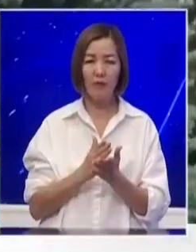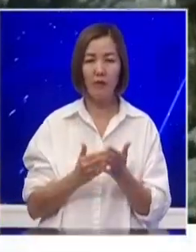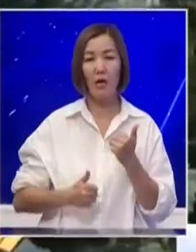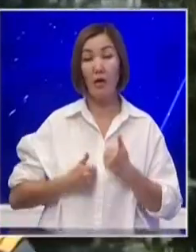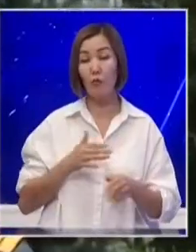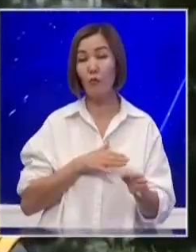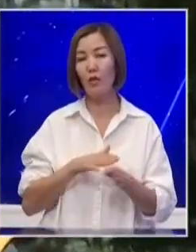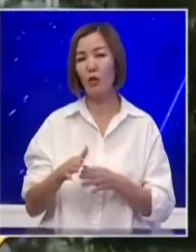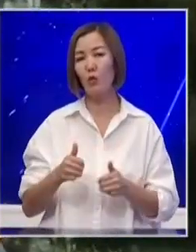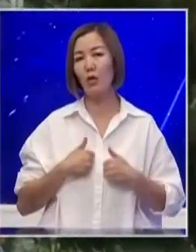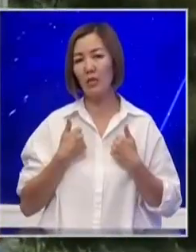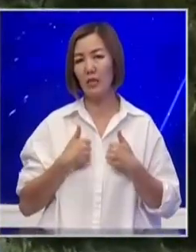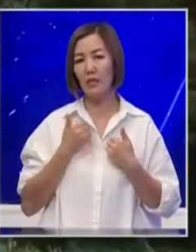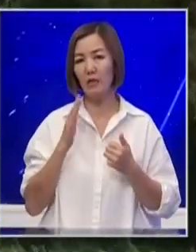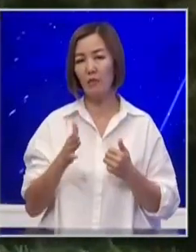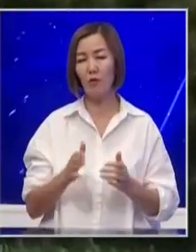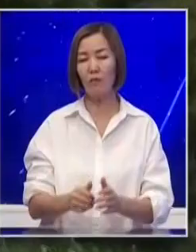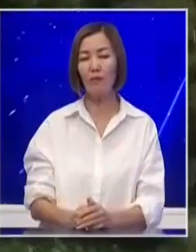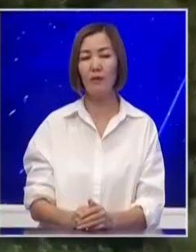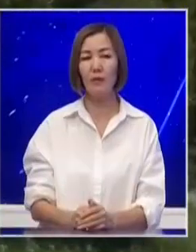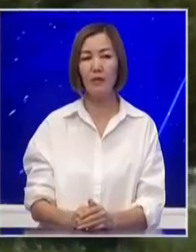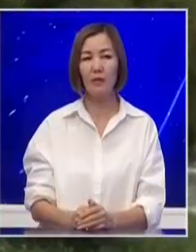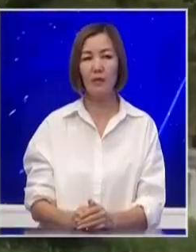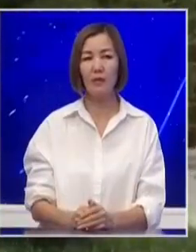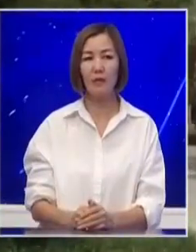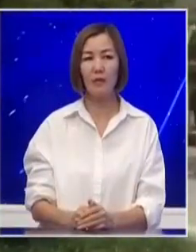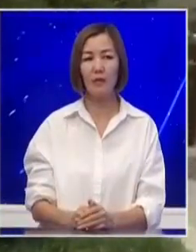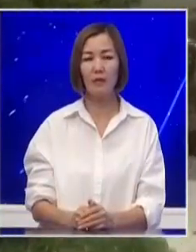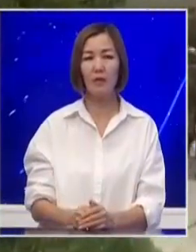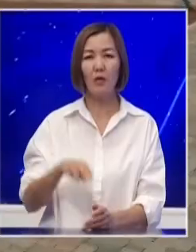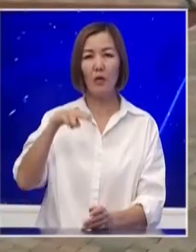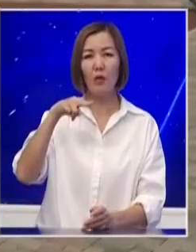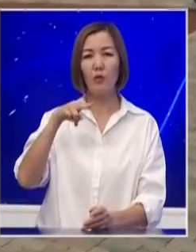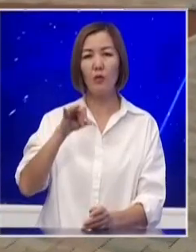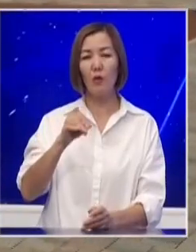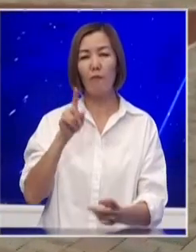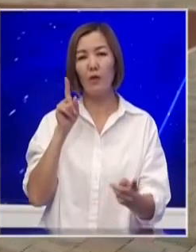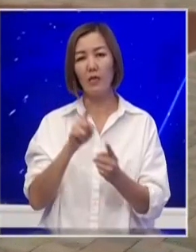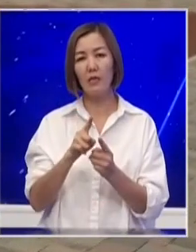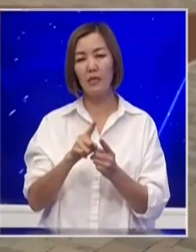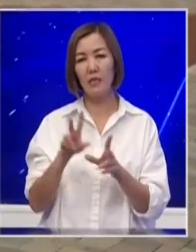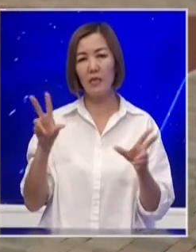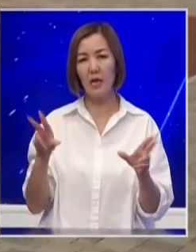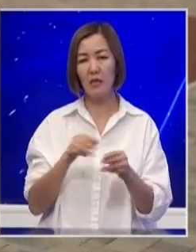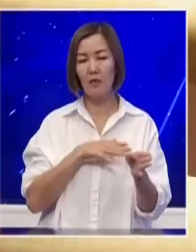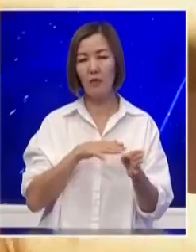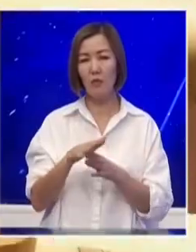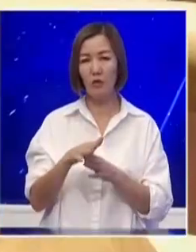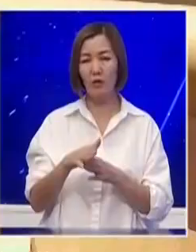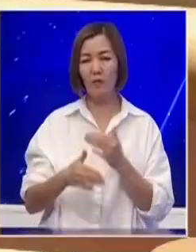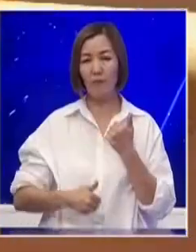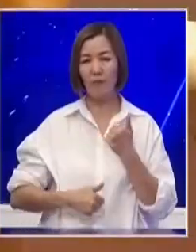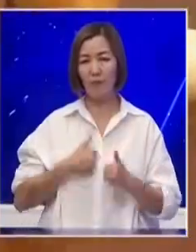абыроймен атқаратынымды сол жерде айтқан болатын жоғарғы бас қолбасшы сөз берген кезде. Бүгінгі таңда сержанттық құрам